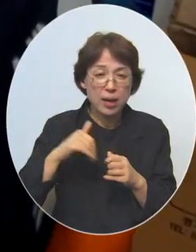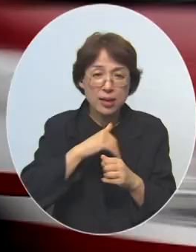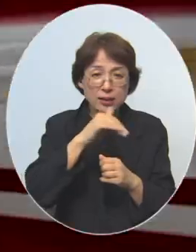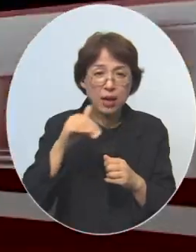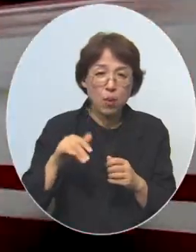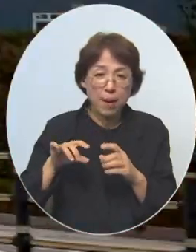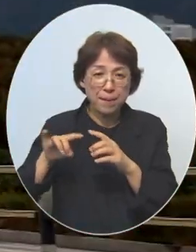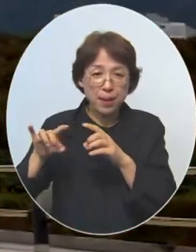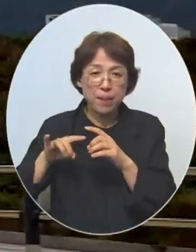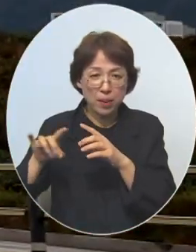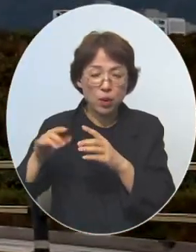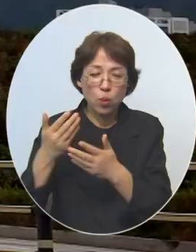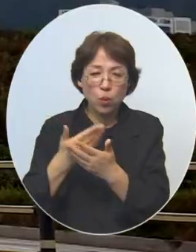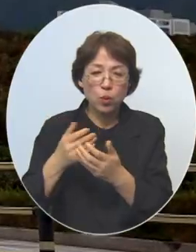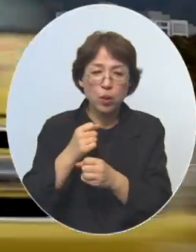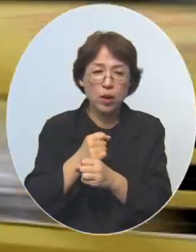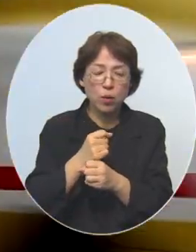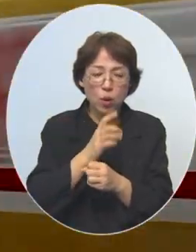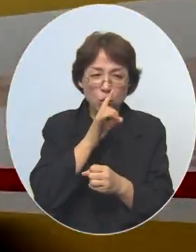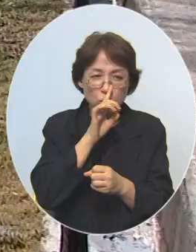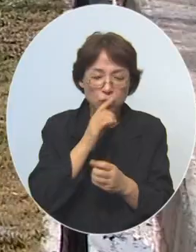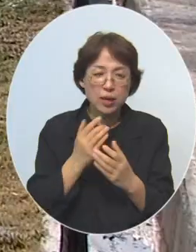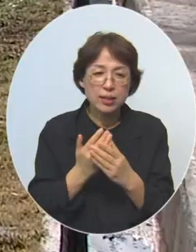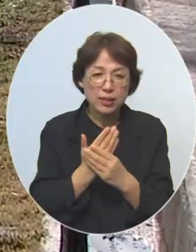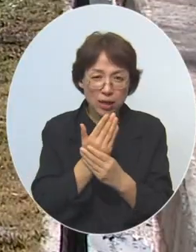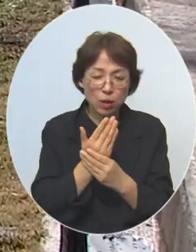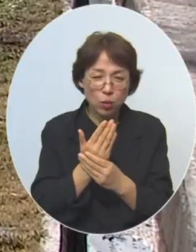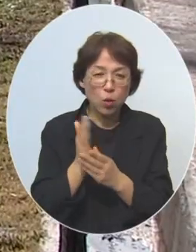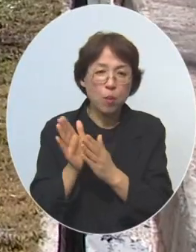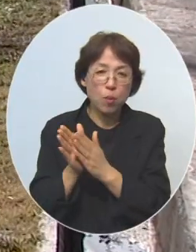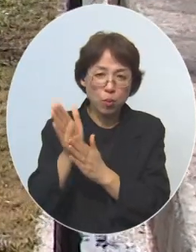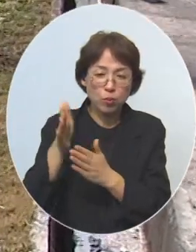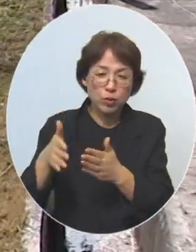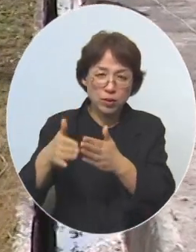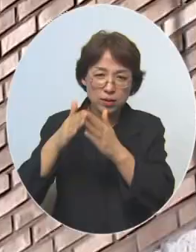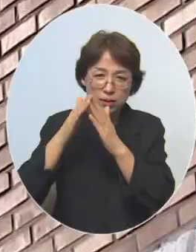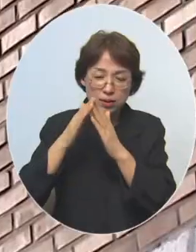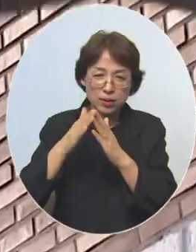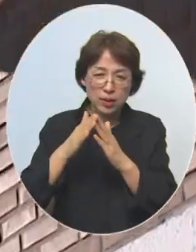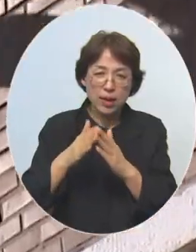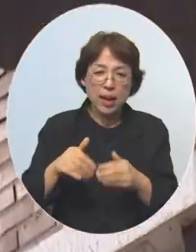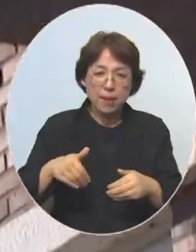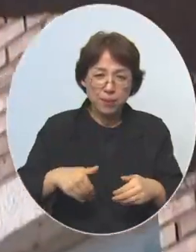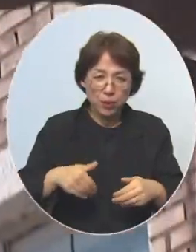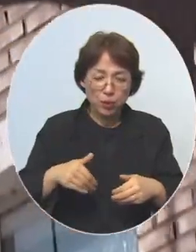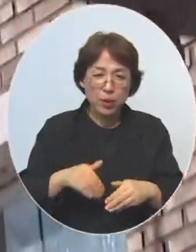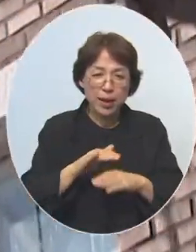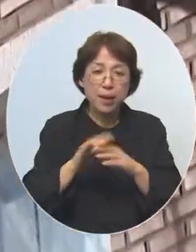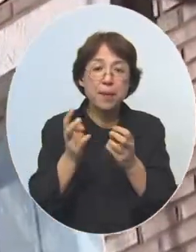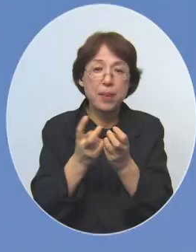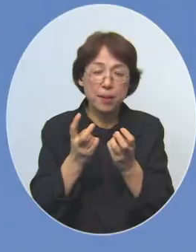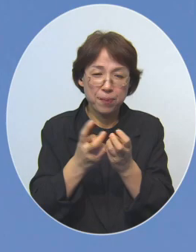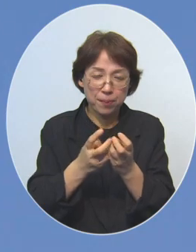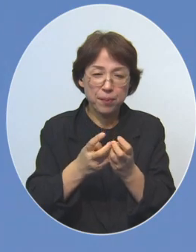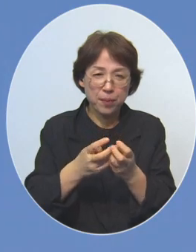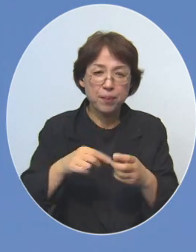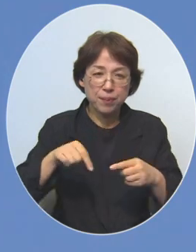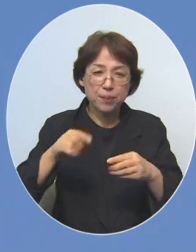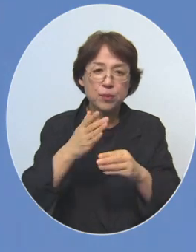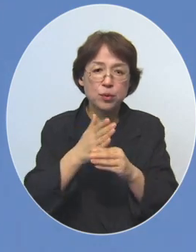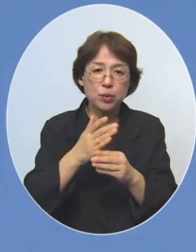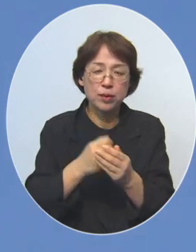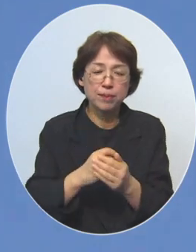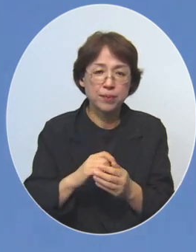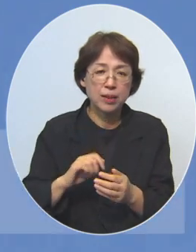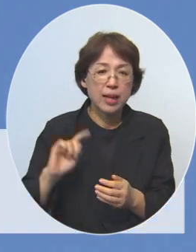공유하고 중앙 사고수습 분부를 설치해 관계 기관들과 함께 필요한 조치를 취합니다 헬기 착륙이